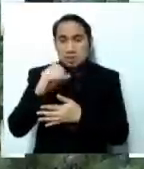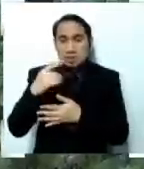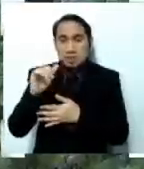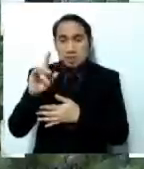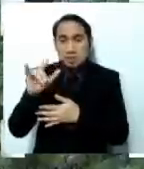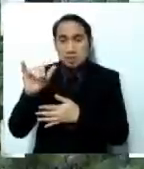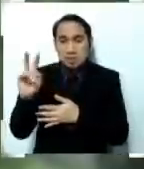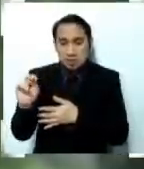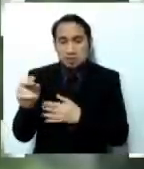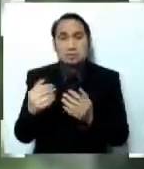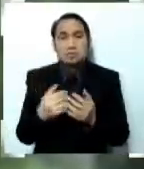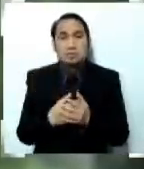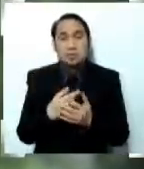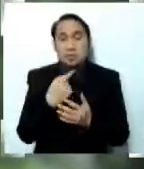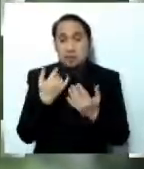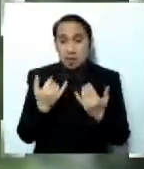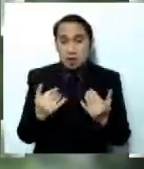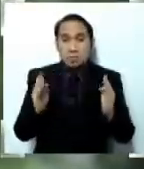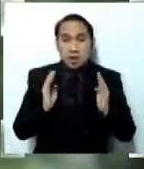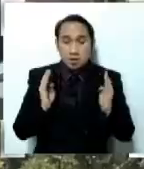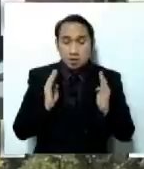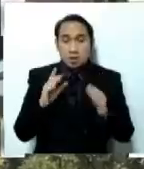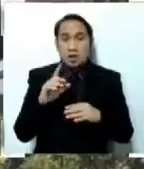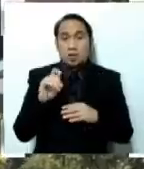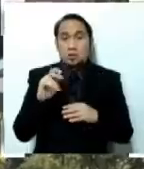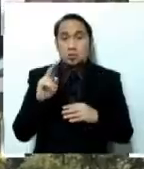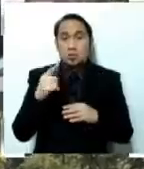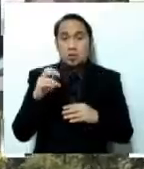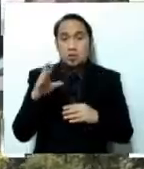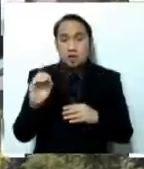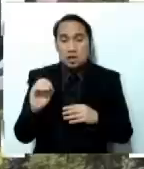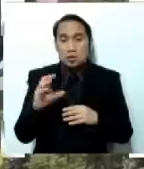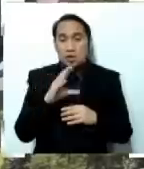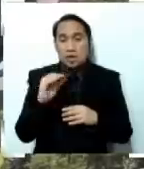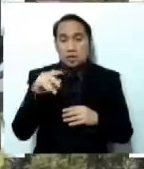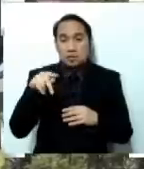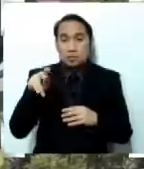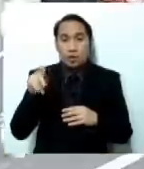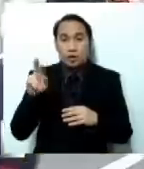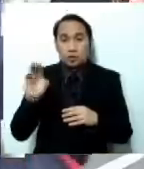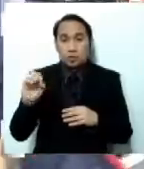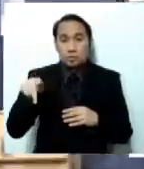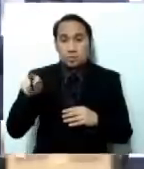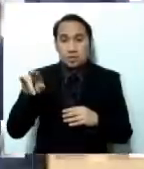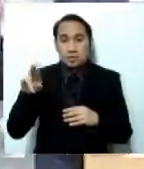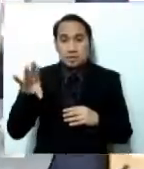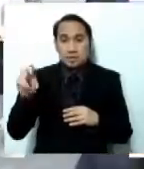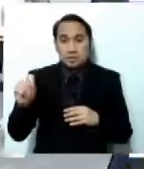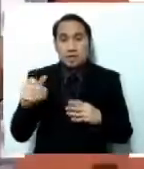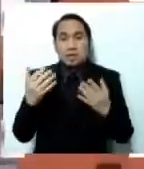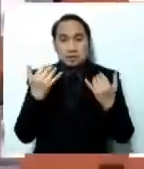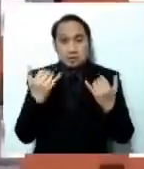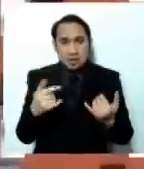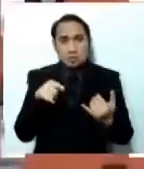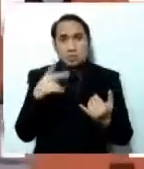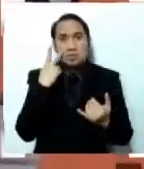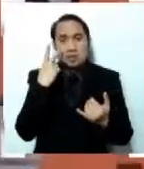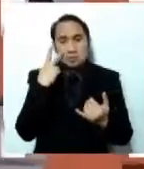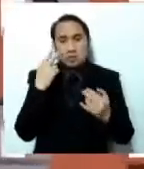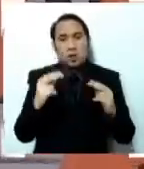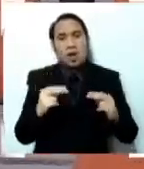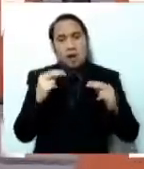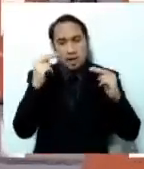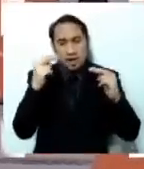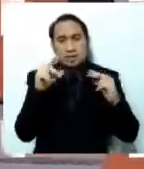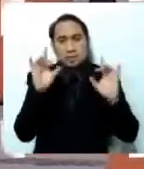ng Baguio, Tuguegarao at Puerto Princesa, maituturing ang mga ito na high risk sa COVID-19. Ako si